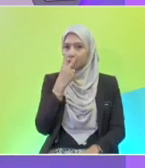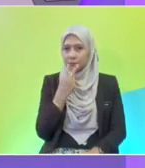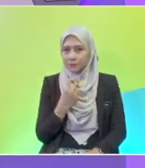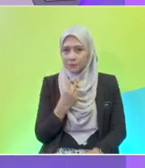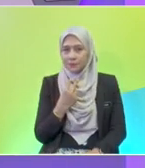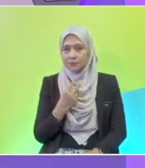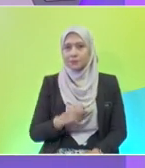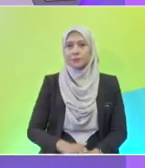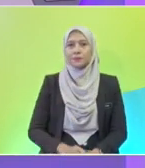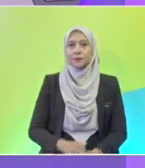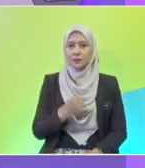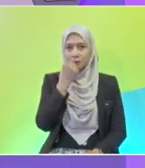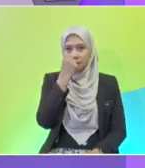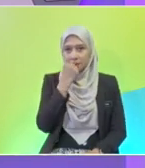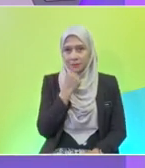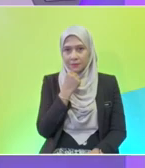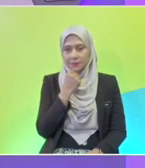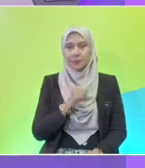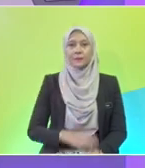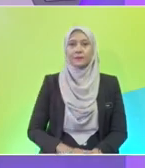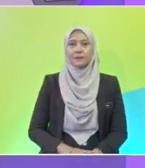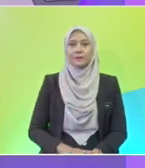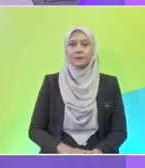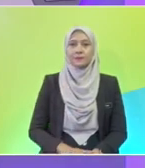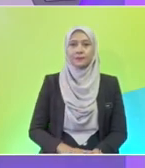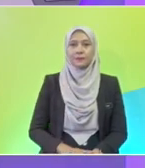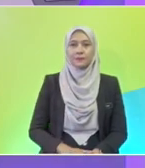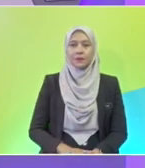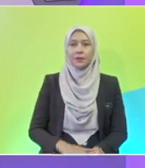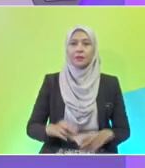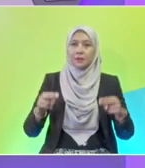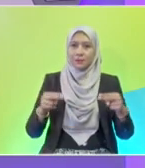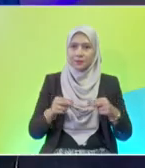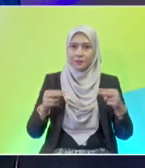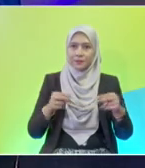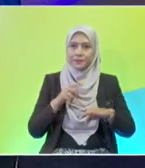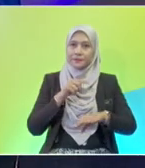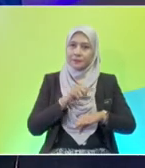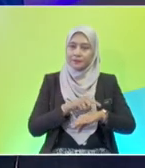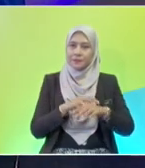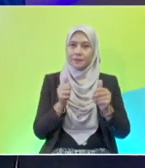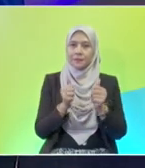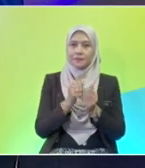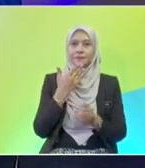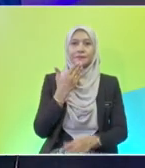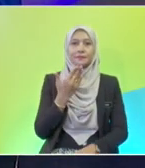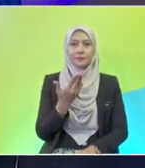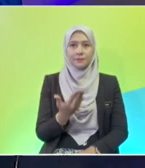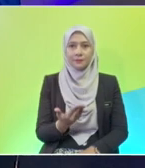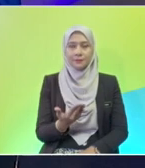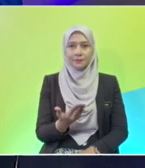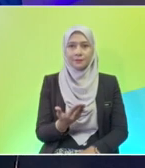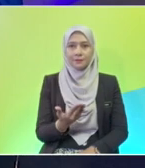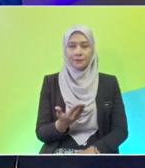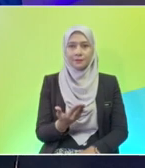jadi Tapi karena kita tidak pandai membahagia masuk menyebabkan kita akan rasa